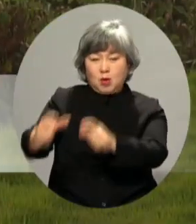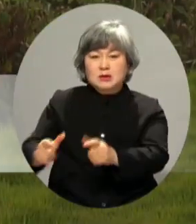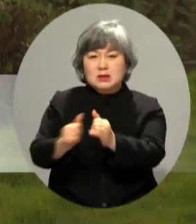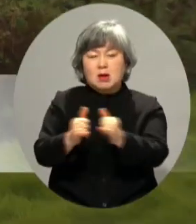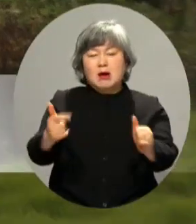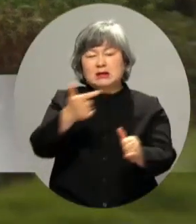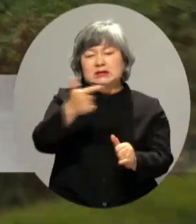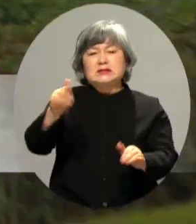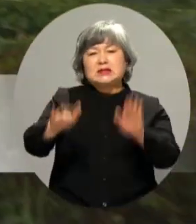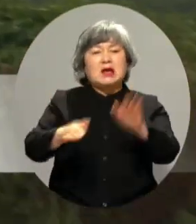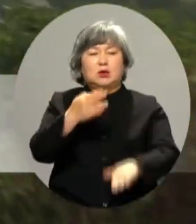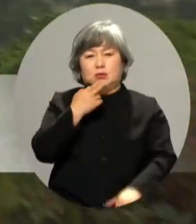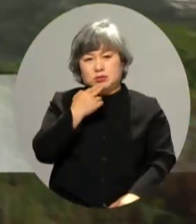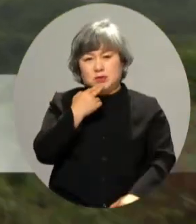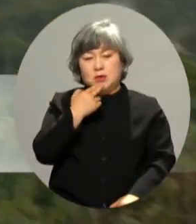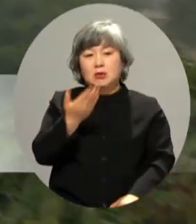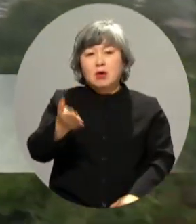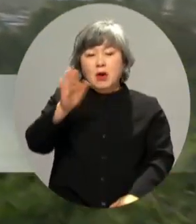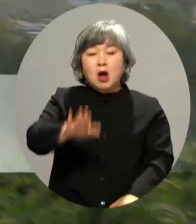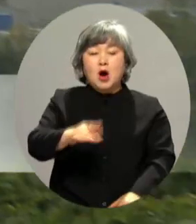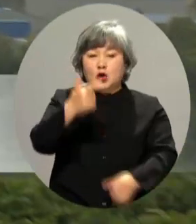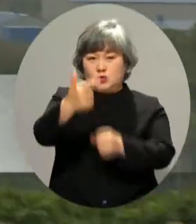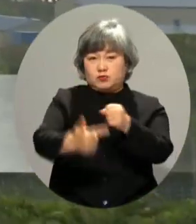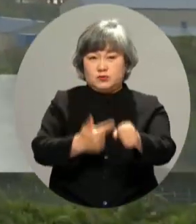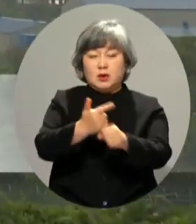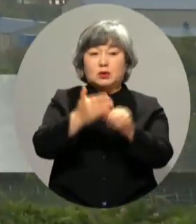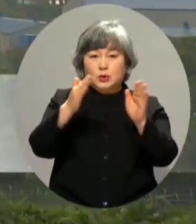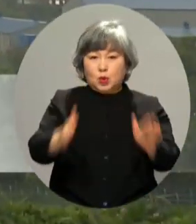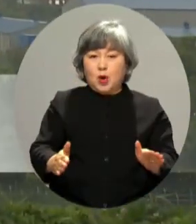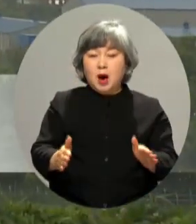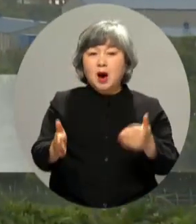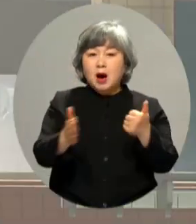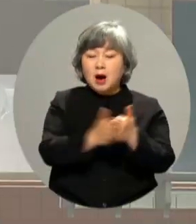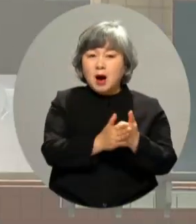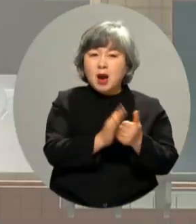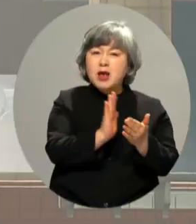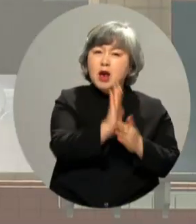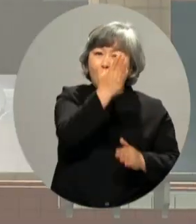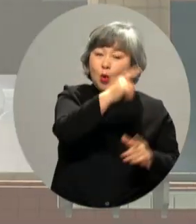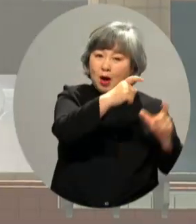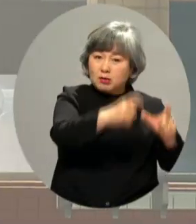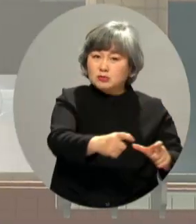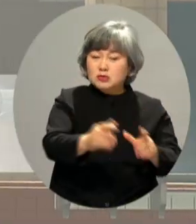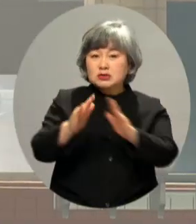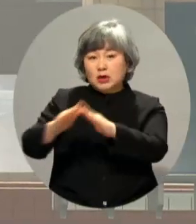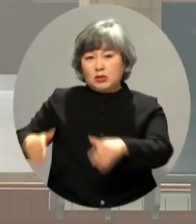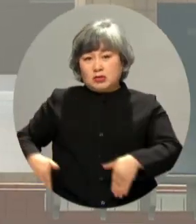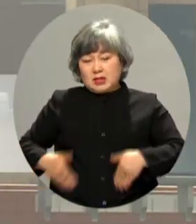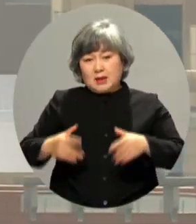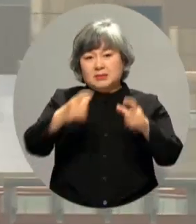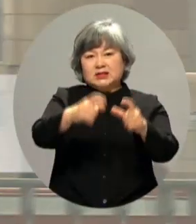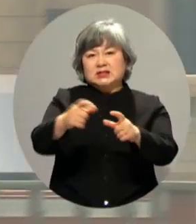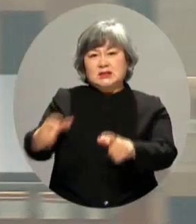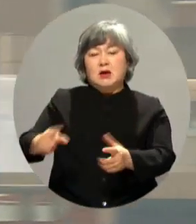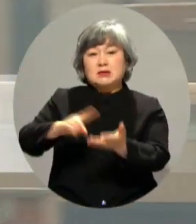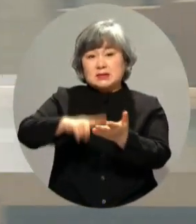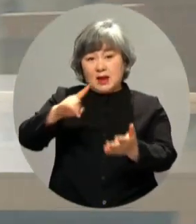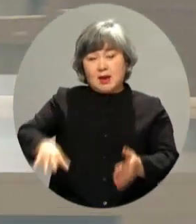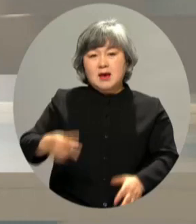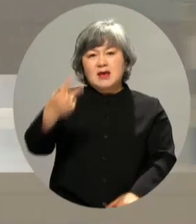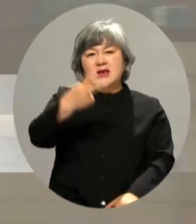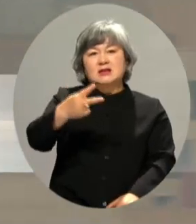인수도 큰 차이가 없습니다 하지만 최근 6년간 영광군과 전라남도에는 지역 차원시설세